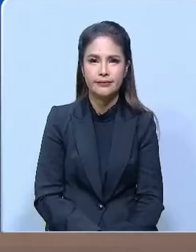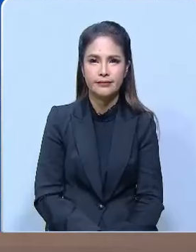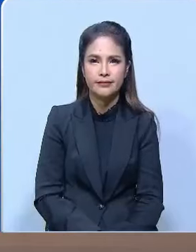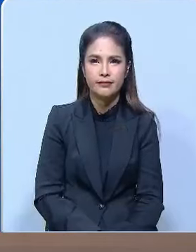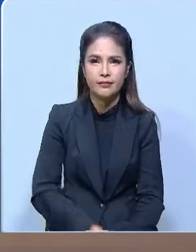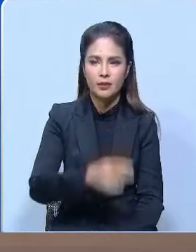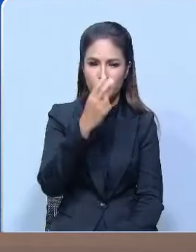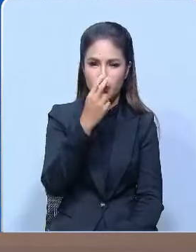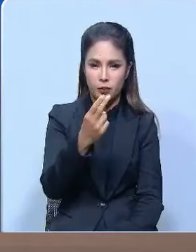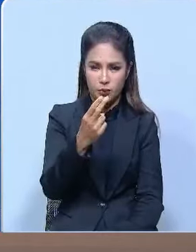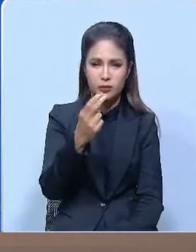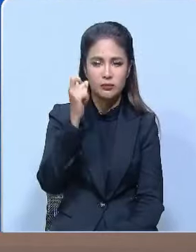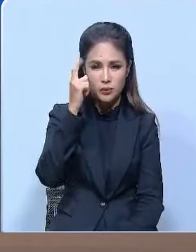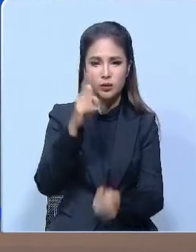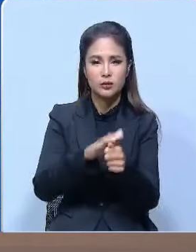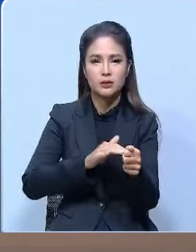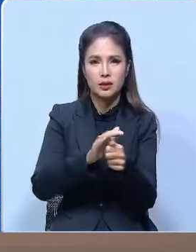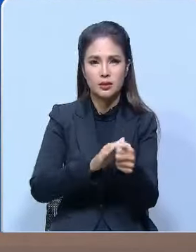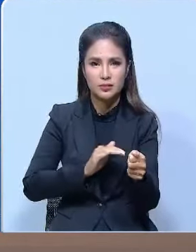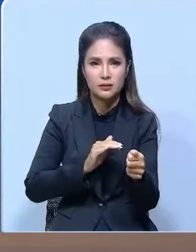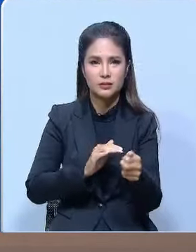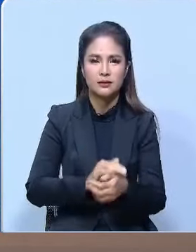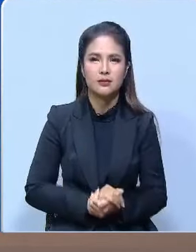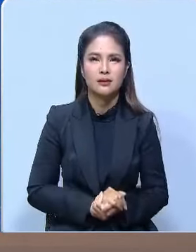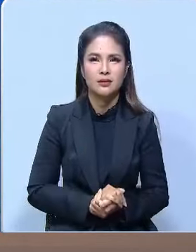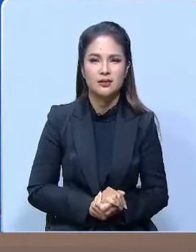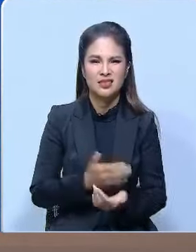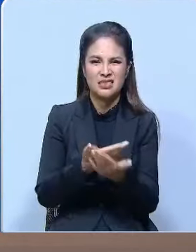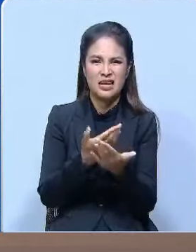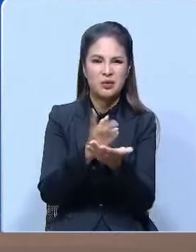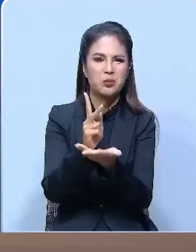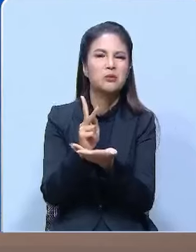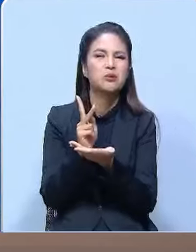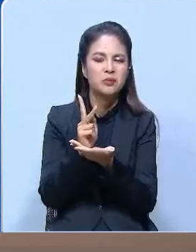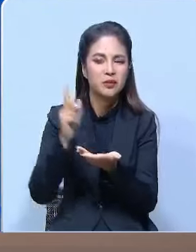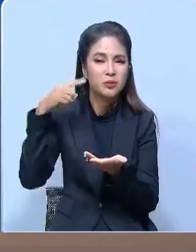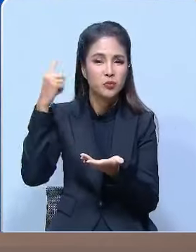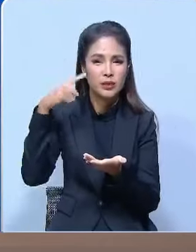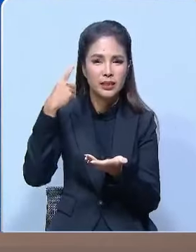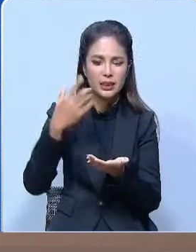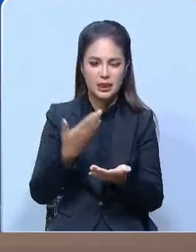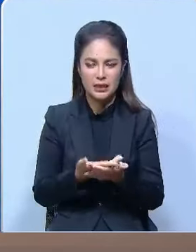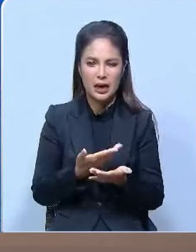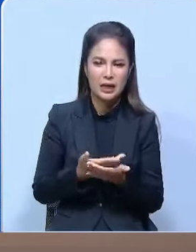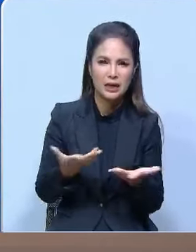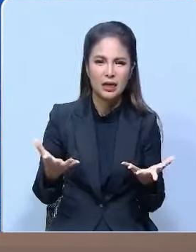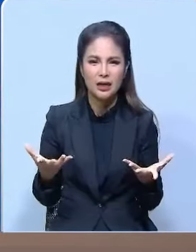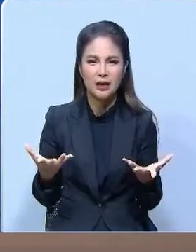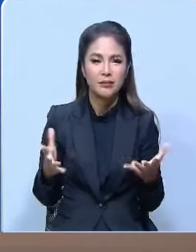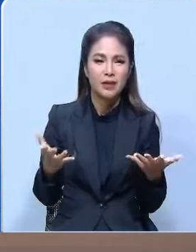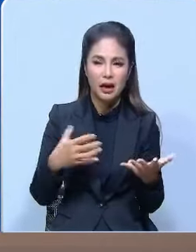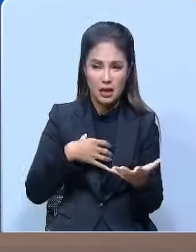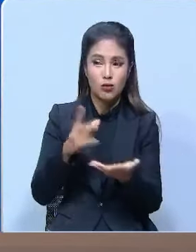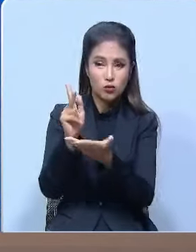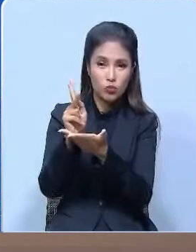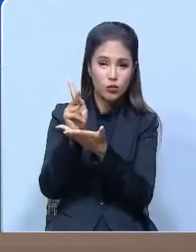อีกเรื่องนึงที่น่าเห็นใจเหมือนกันมีกเเพสัมพันธ์ตายแล้วแต่มาแต่เงินกู้อืผู้หญิงคนหนึ่งเขาเดือดร้อนอยากจะกู้เงินคุณผู้ชมคะปรากฏ